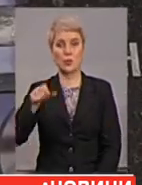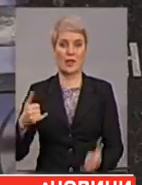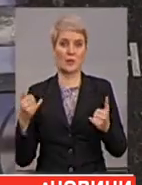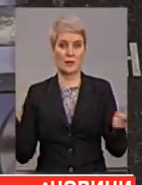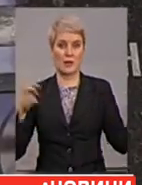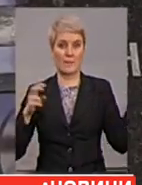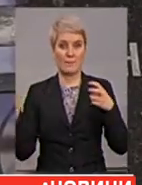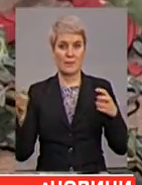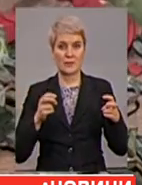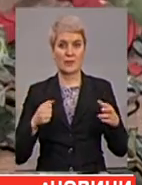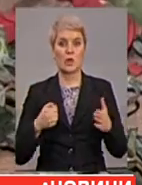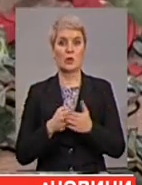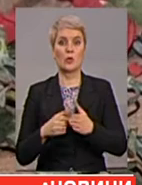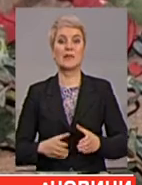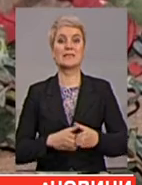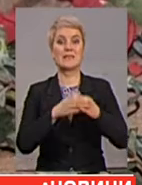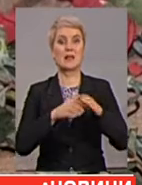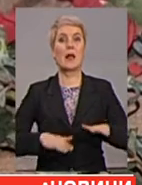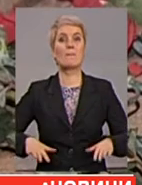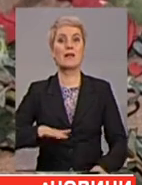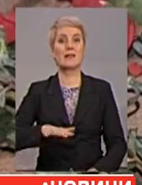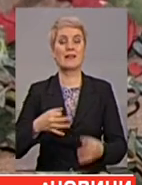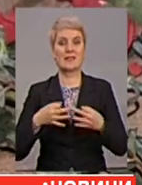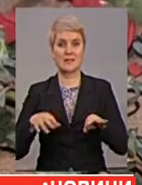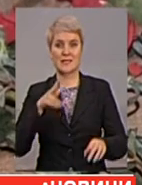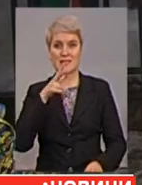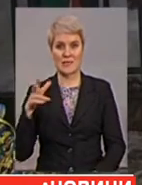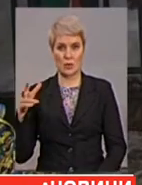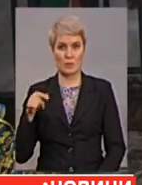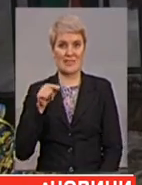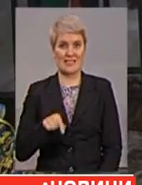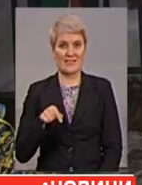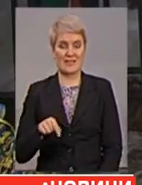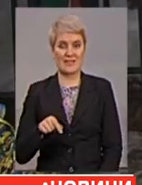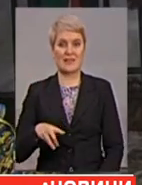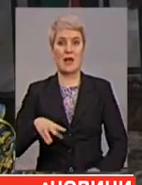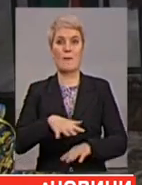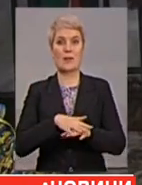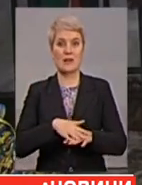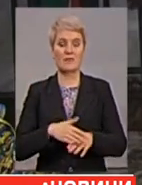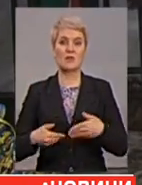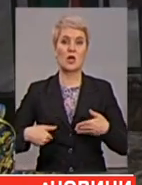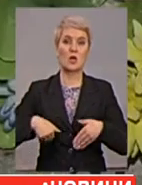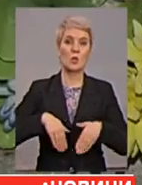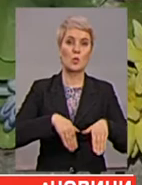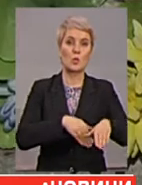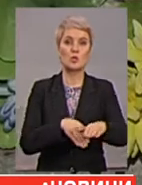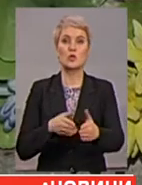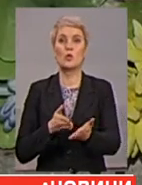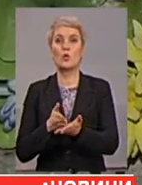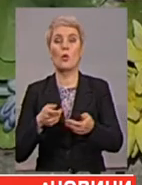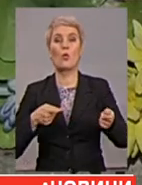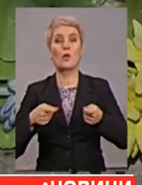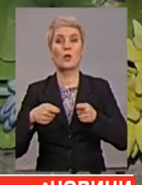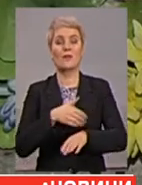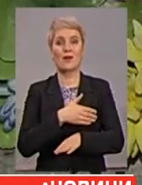до стели на Майдан Незалежності, бо 3 роки тому саме звідси майданівці рушили до урядового кварталу,